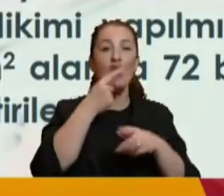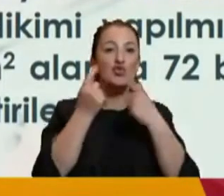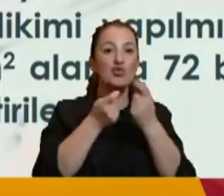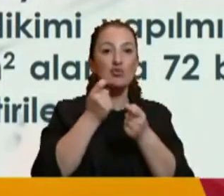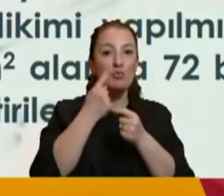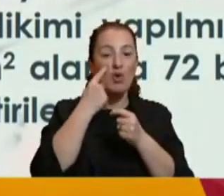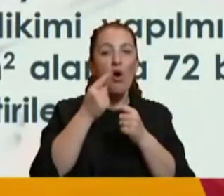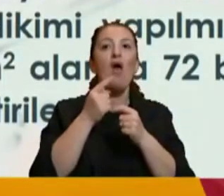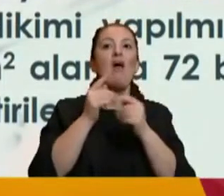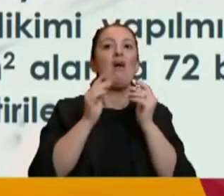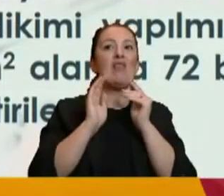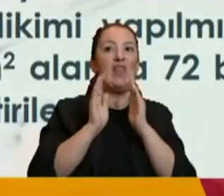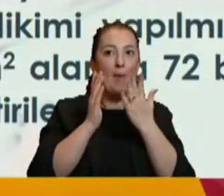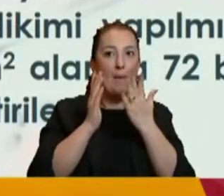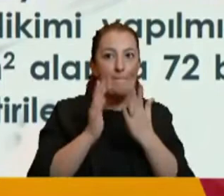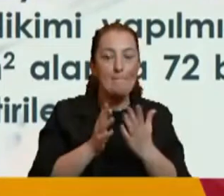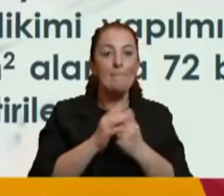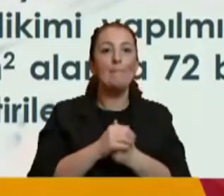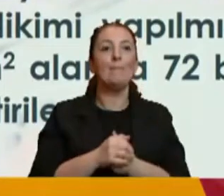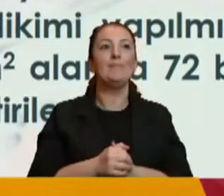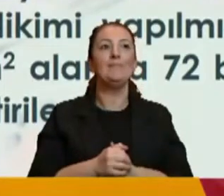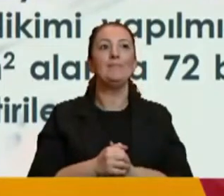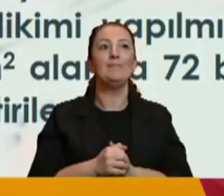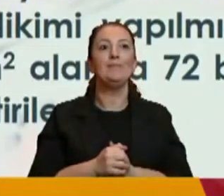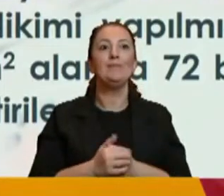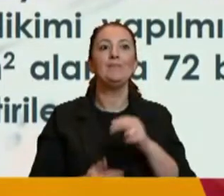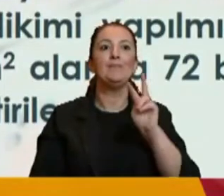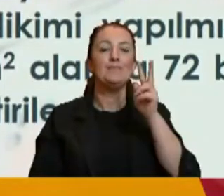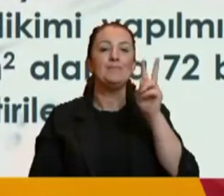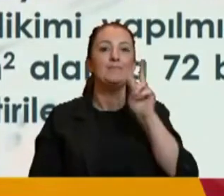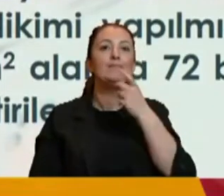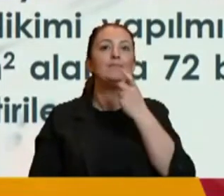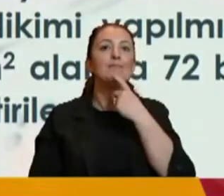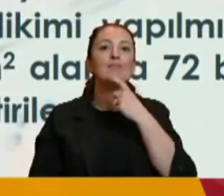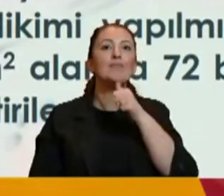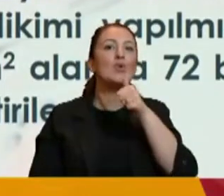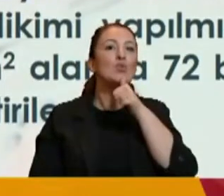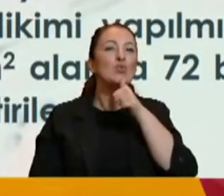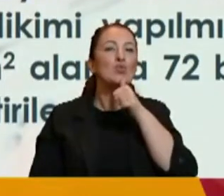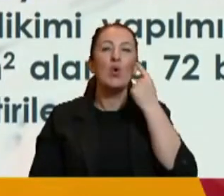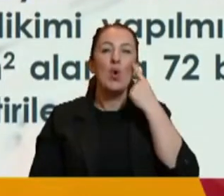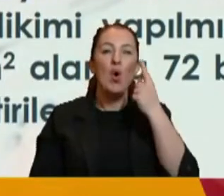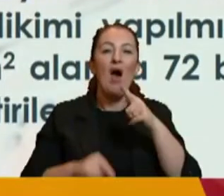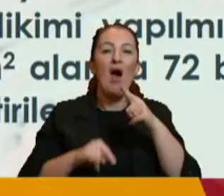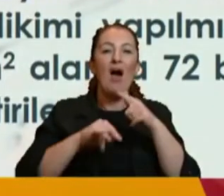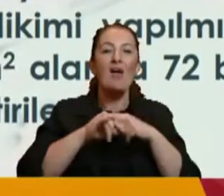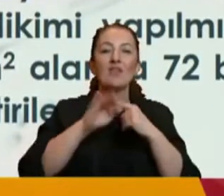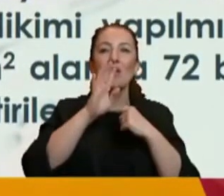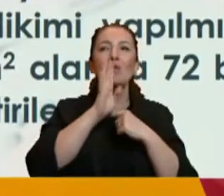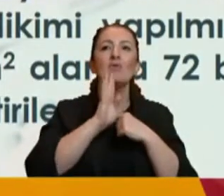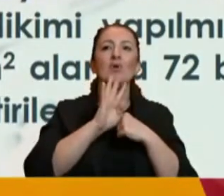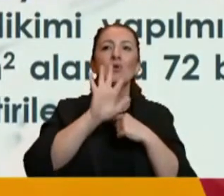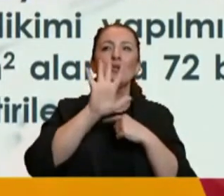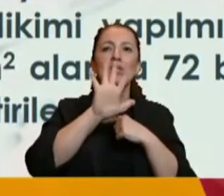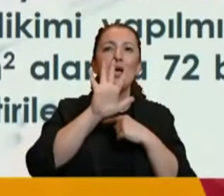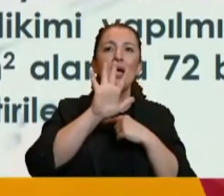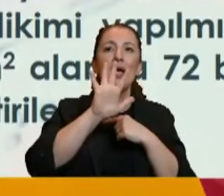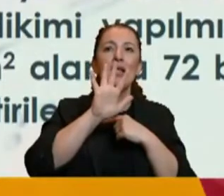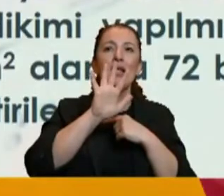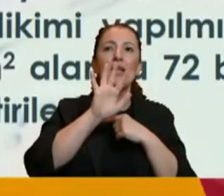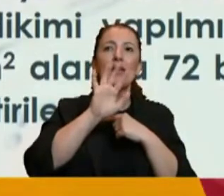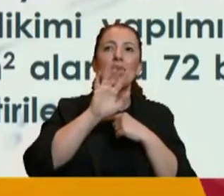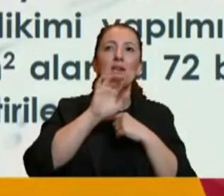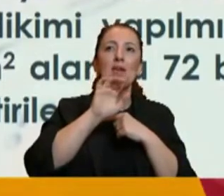hafızada devam ediyor 12020 yılında su azalarımız ın 450 bin metrekarelik